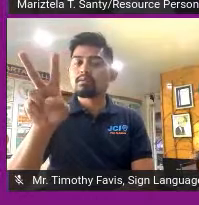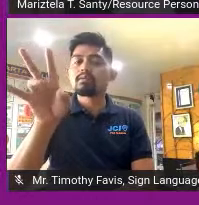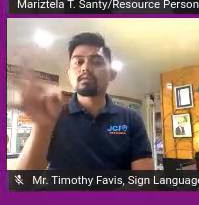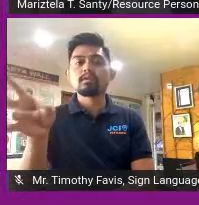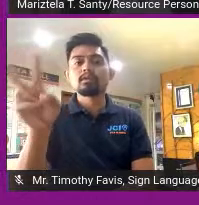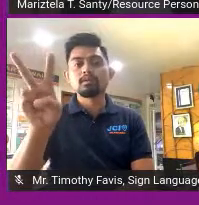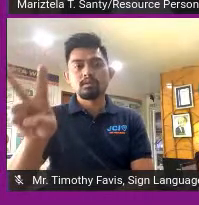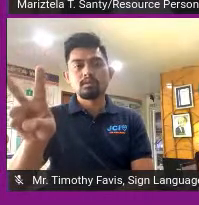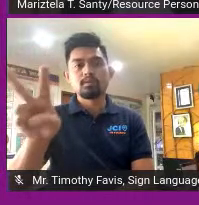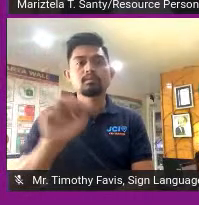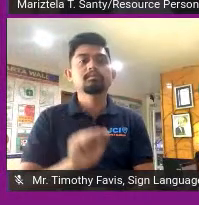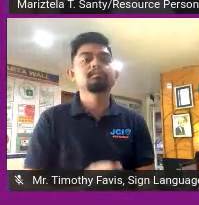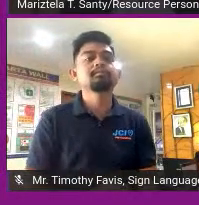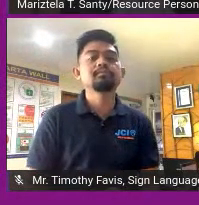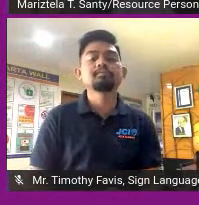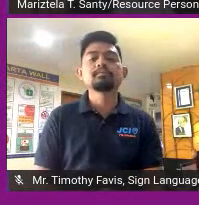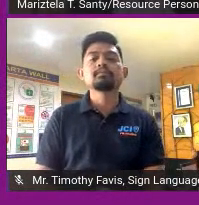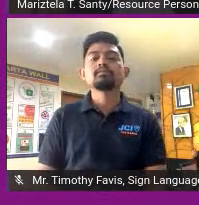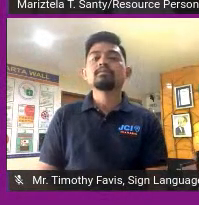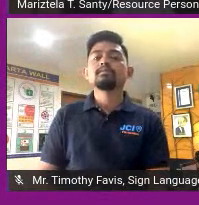to minimize